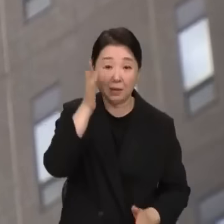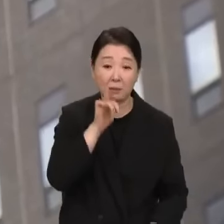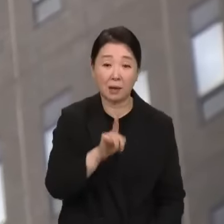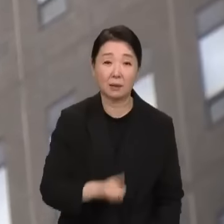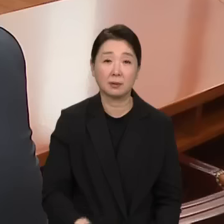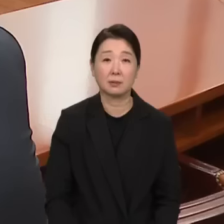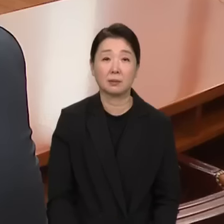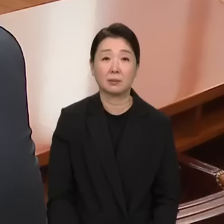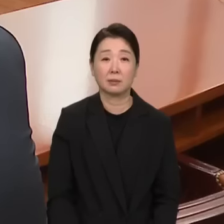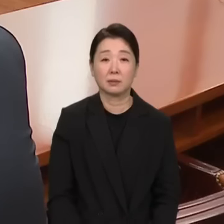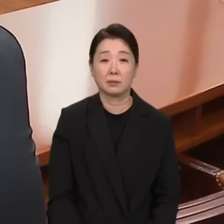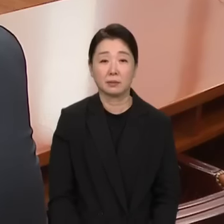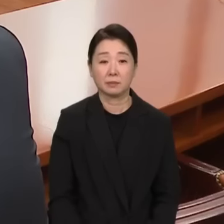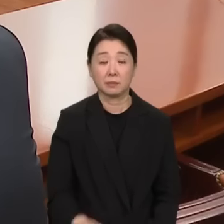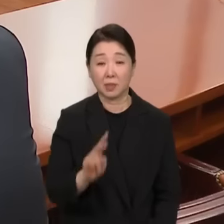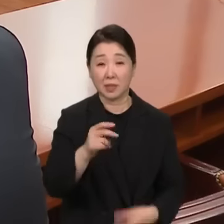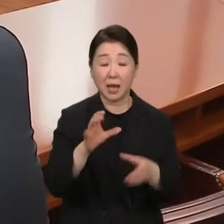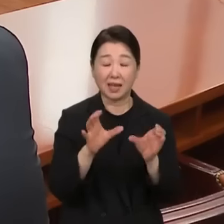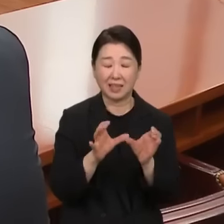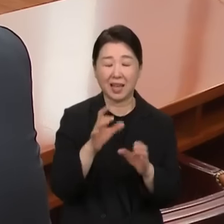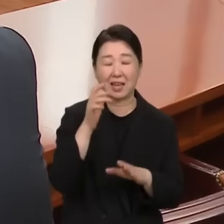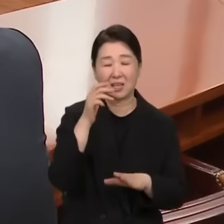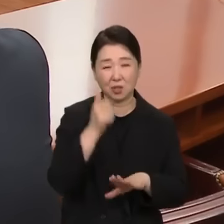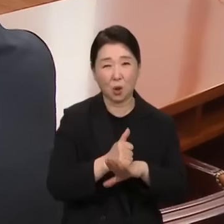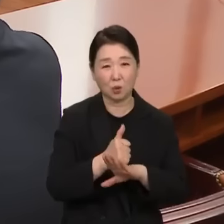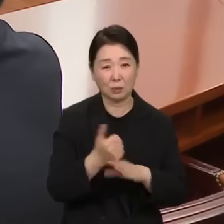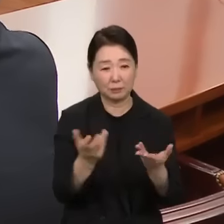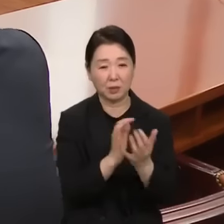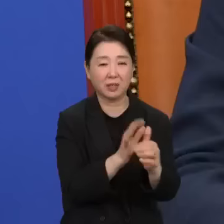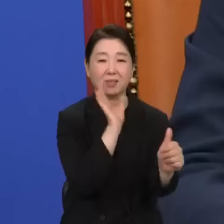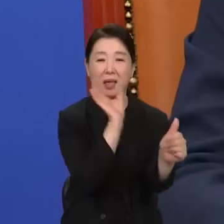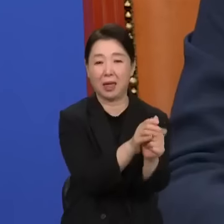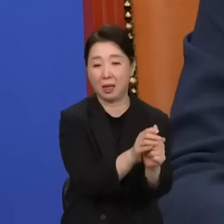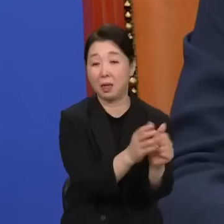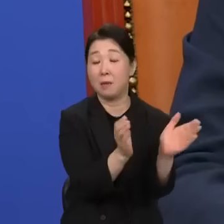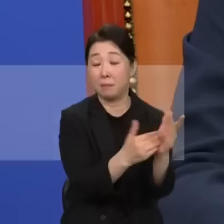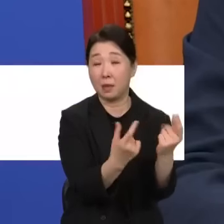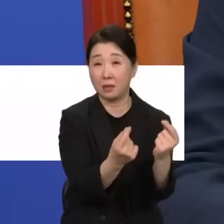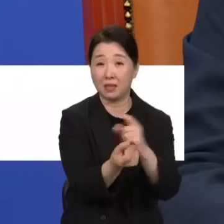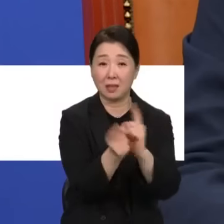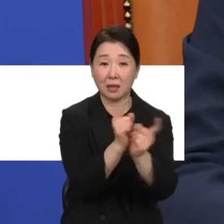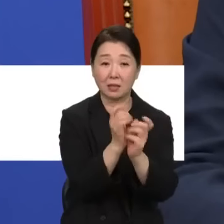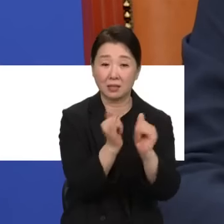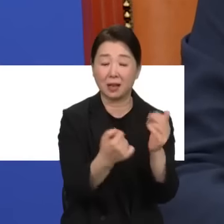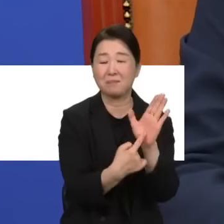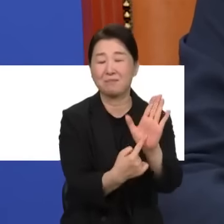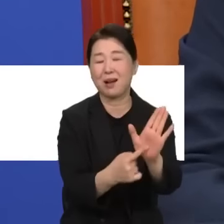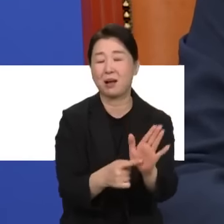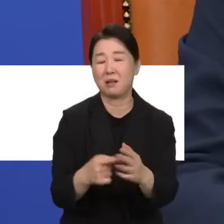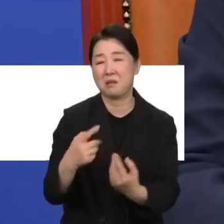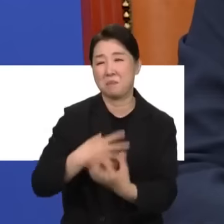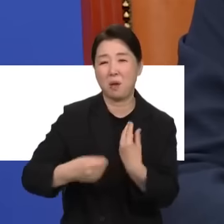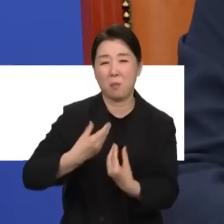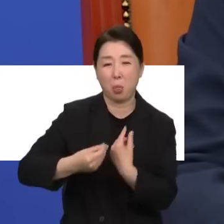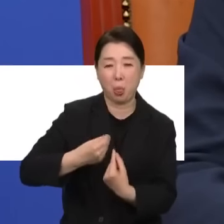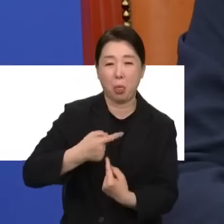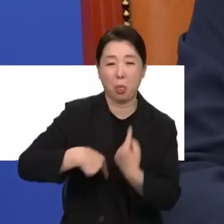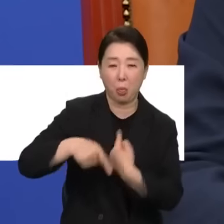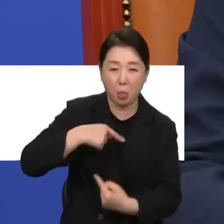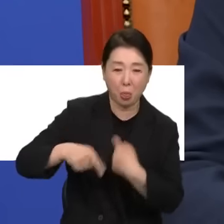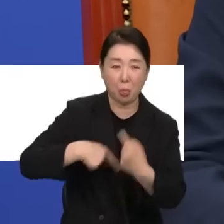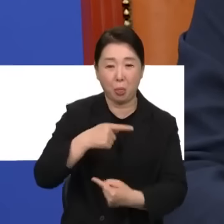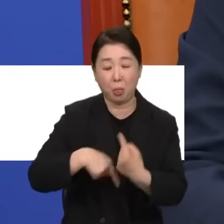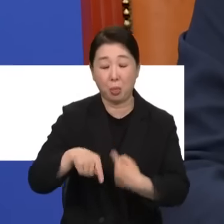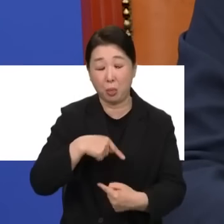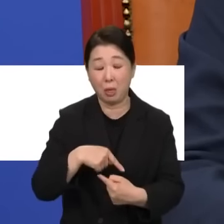진술했습니다. 야당은 곧바로 꼬리 자르기라며 비판했습니다. 대리인을 내세운 변명과 발뺌, 꼬리